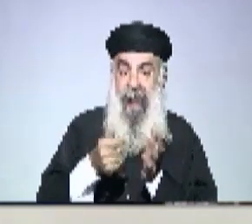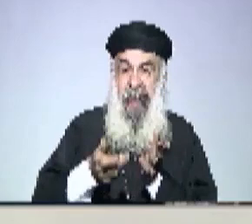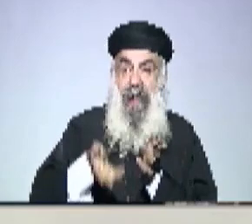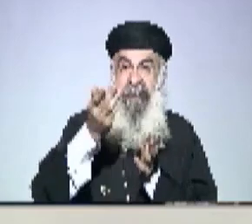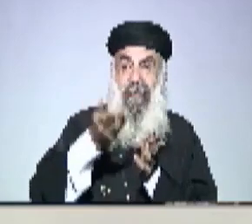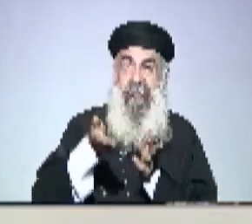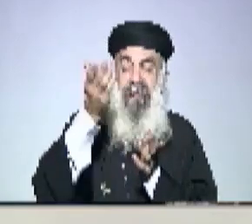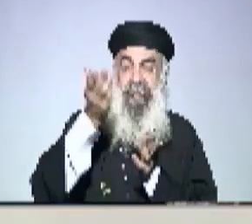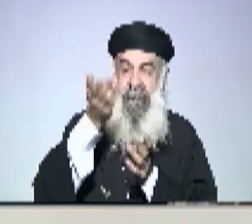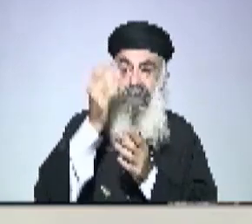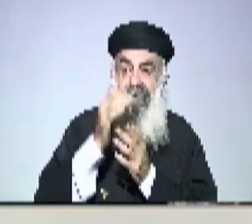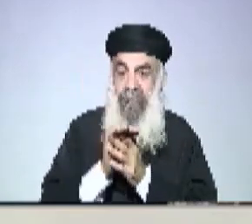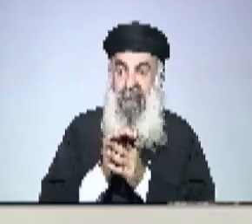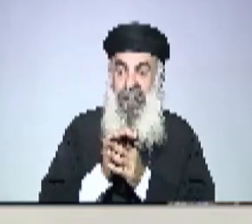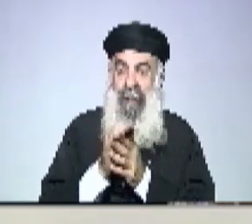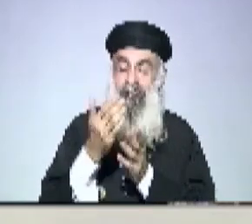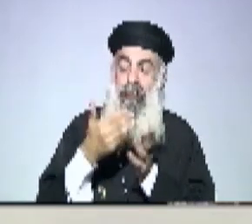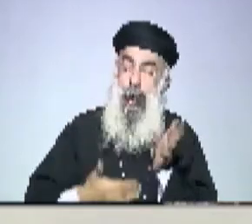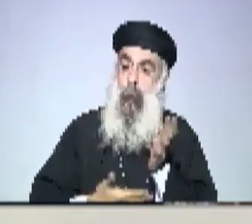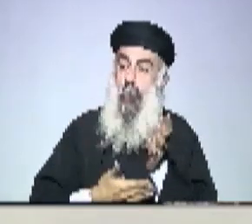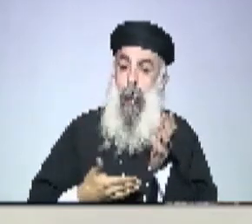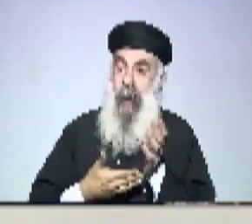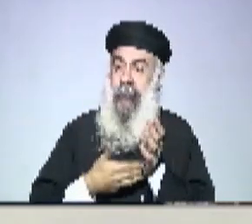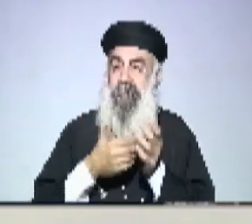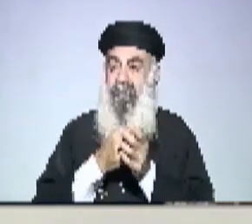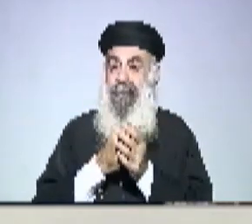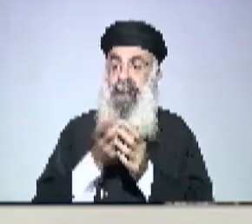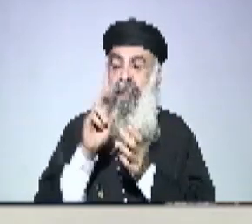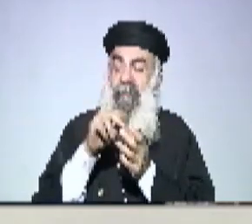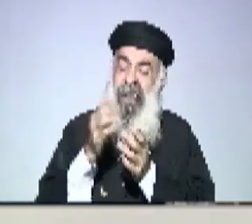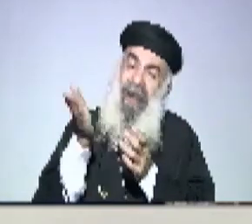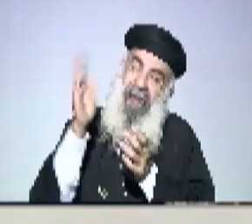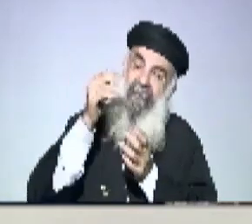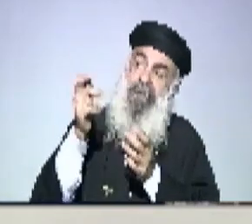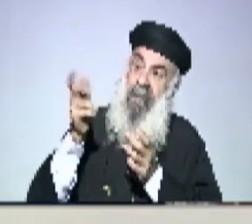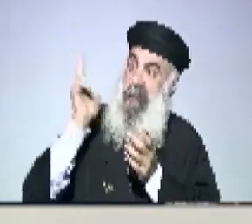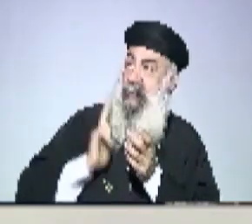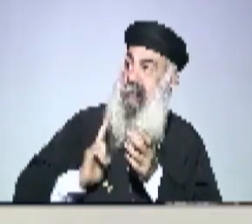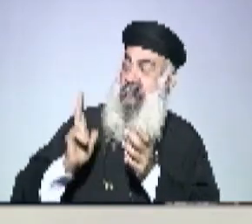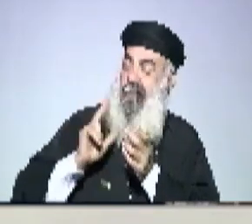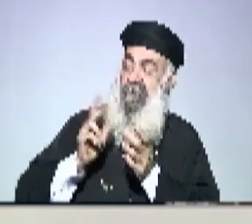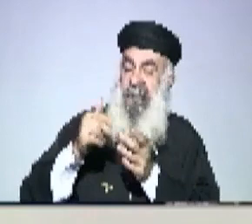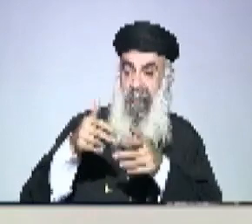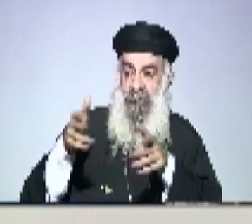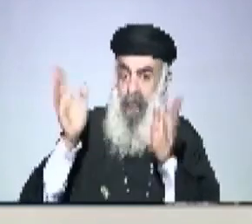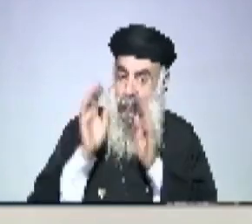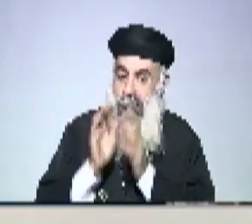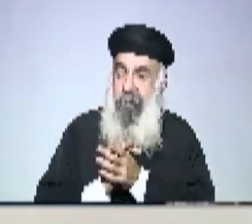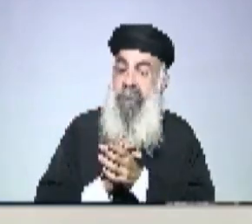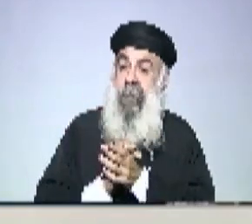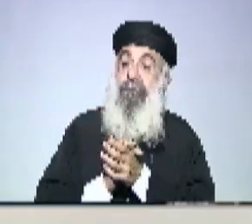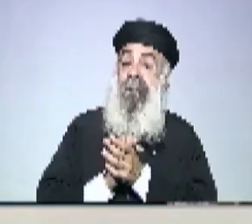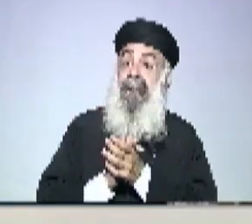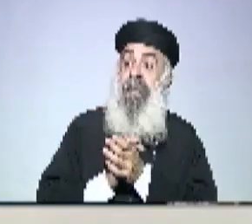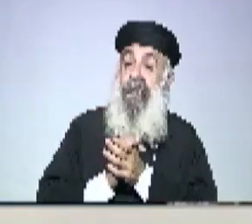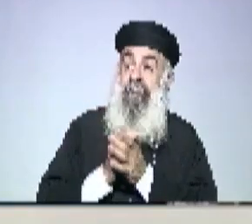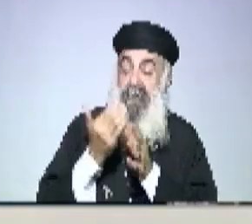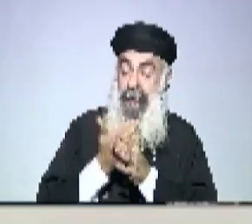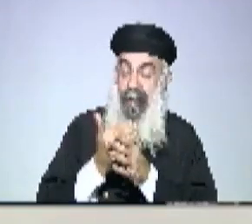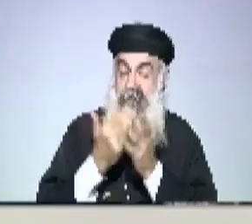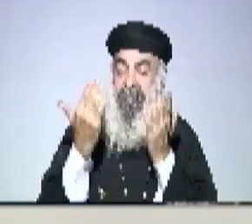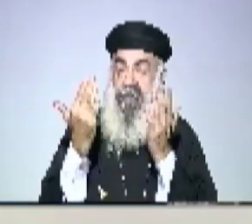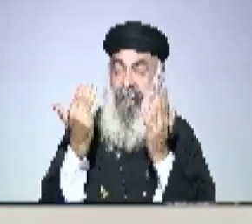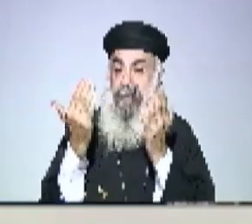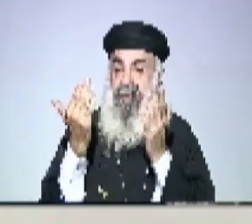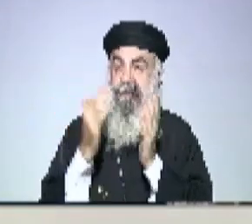الاسعار وبالمجتمع اللي مش فارقه معاها عشان كده لما بنيجي اللي